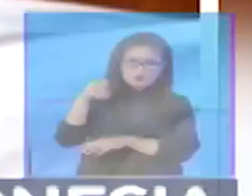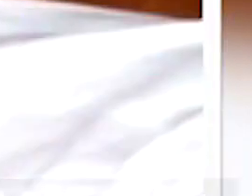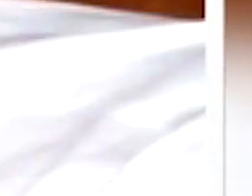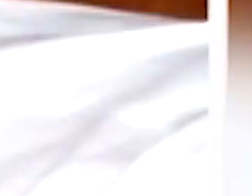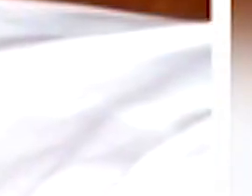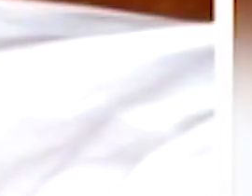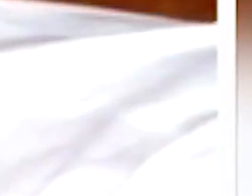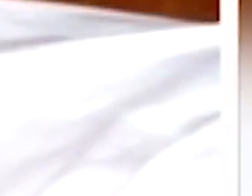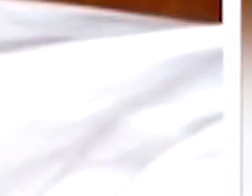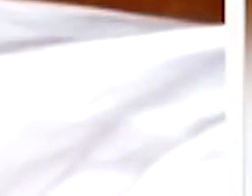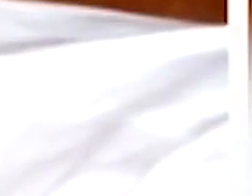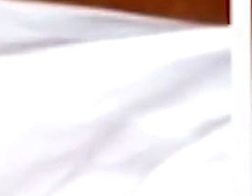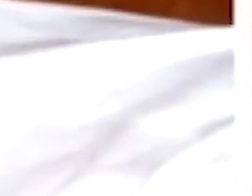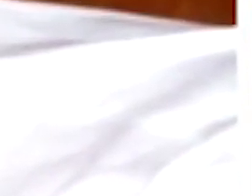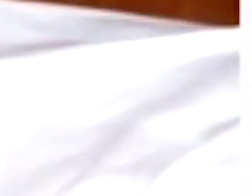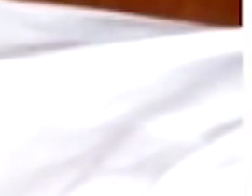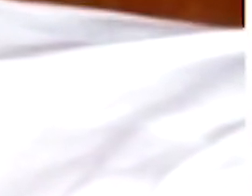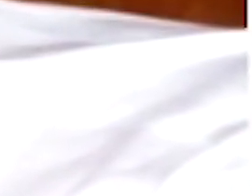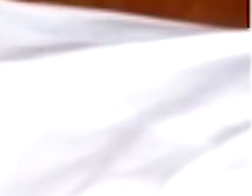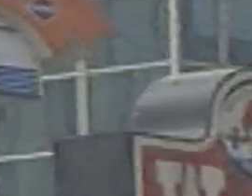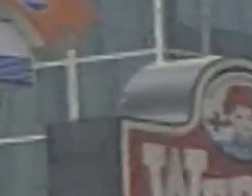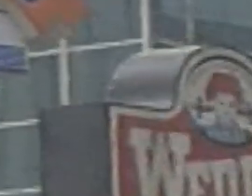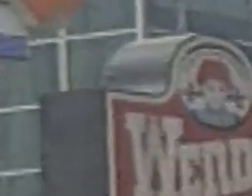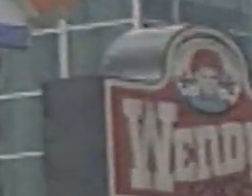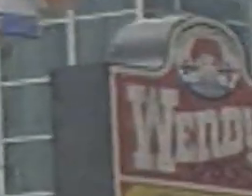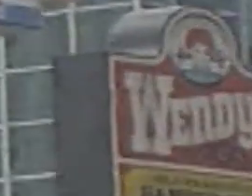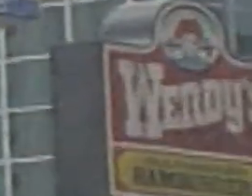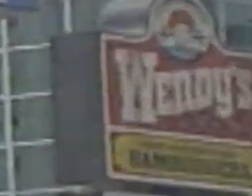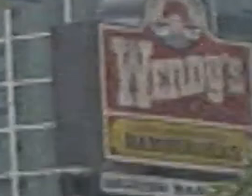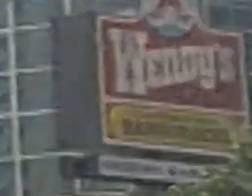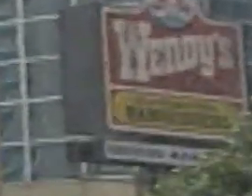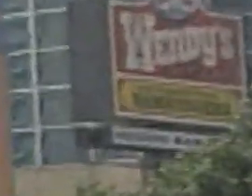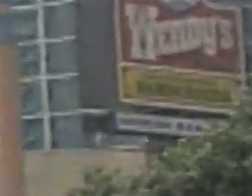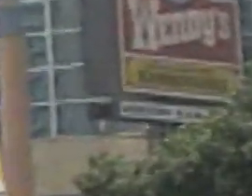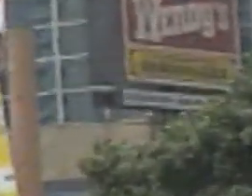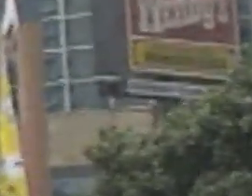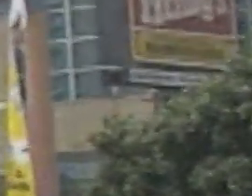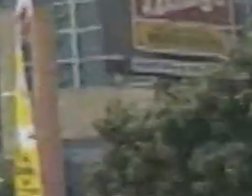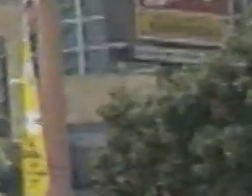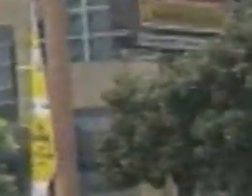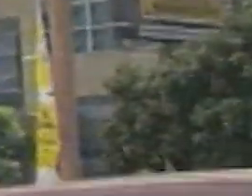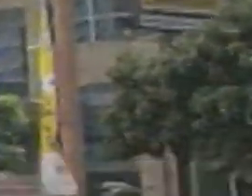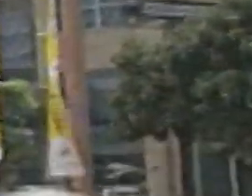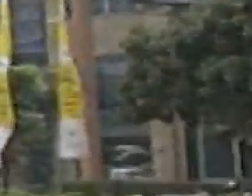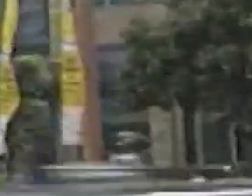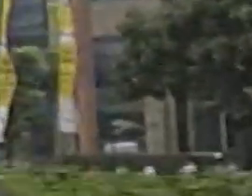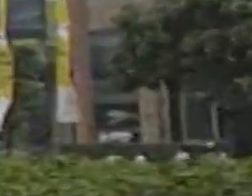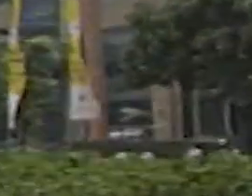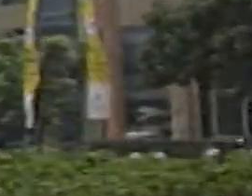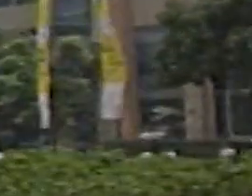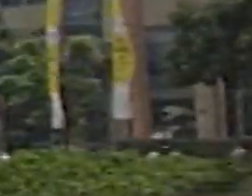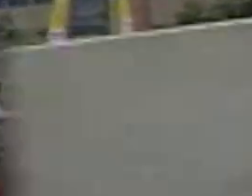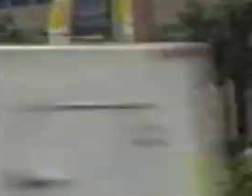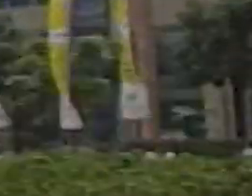dengan Komisi 3 DPR akhir Juni lalu. Joko Chandra merupakan satu dari sejumlah nama besar yang terlibat dalam kasus korupsi pengalihan